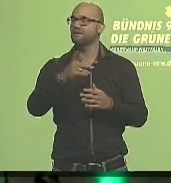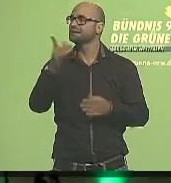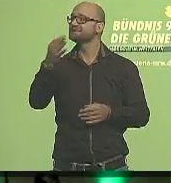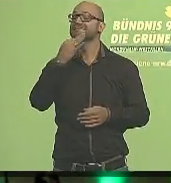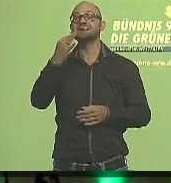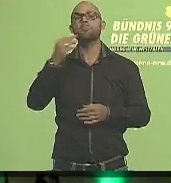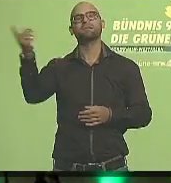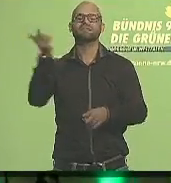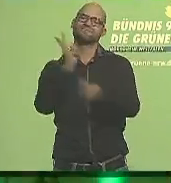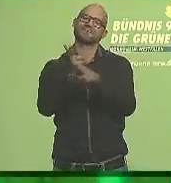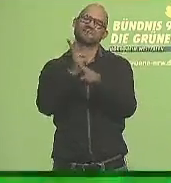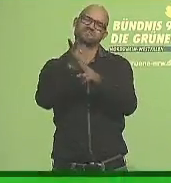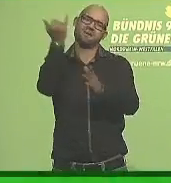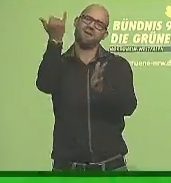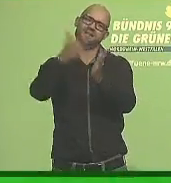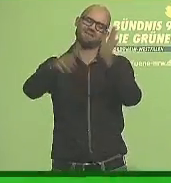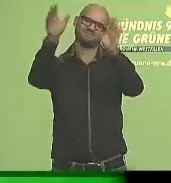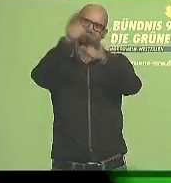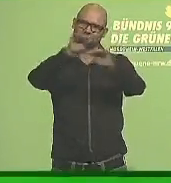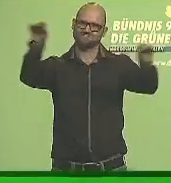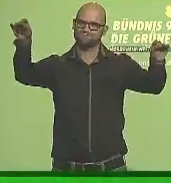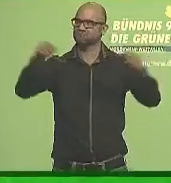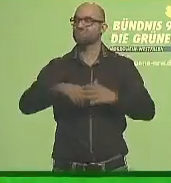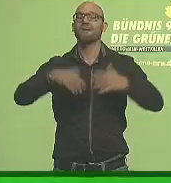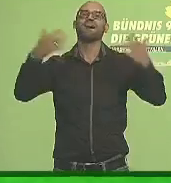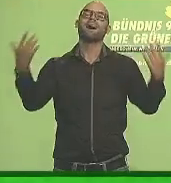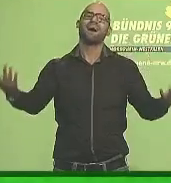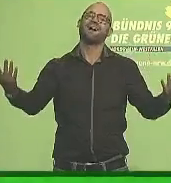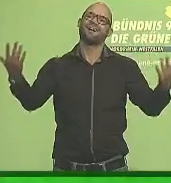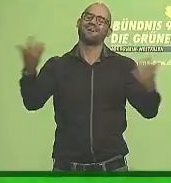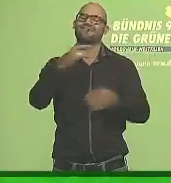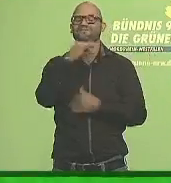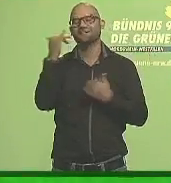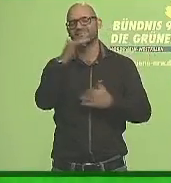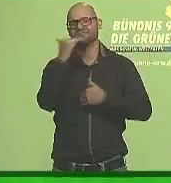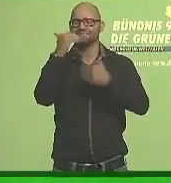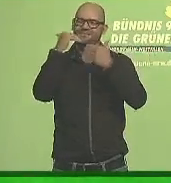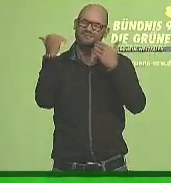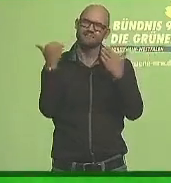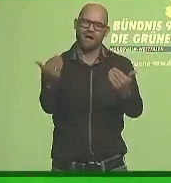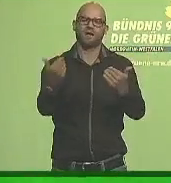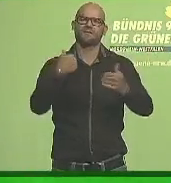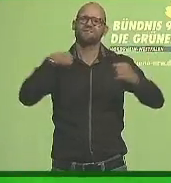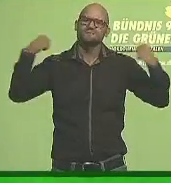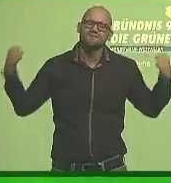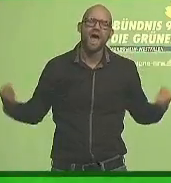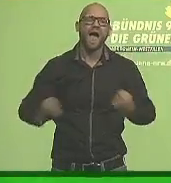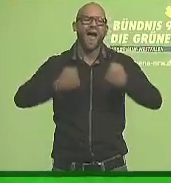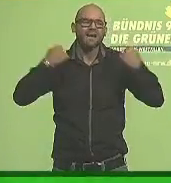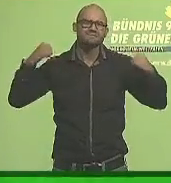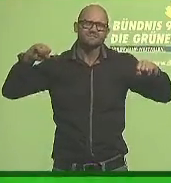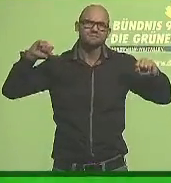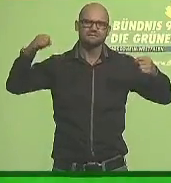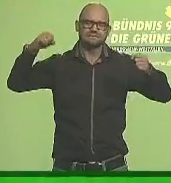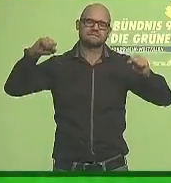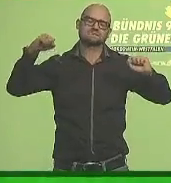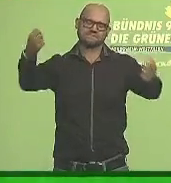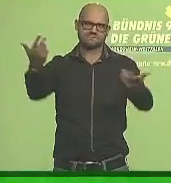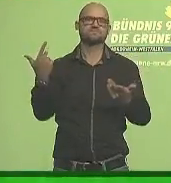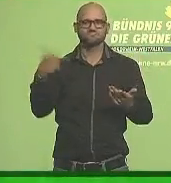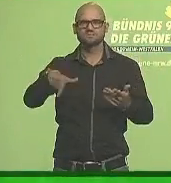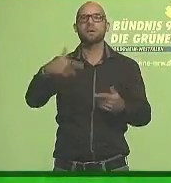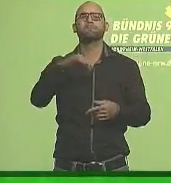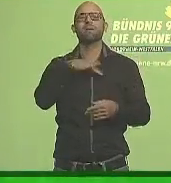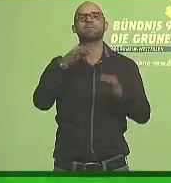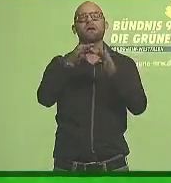wie immer das letzte Wort. Ja, ihr Lieben, vielen Dank. Wir waren total fleißig und wir haben wirklich einen erfolgreichen Parteitag hinter uns. Vielen